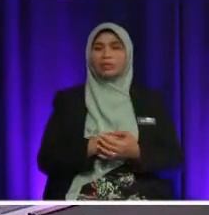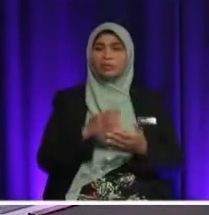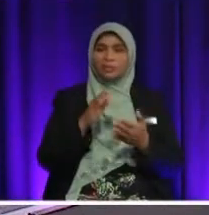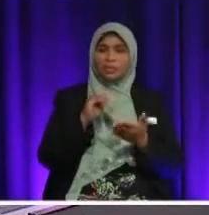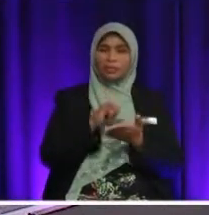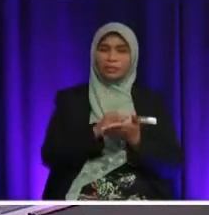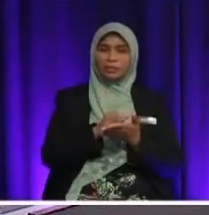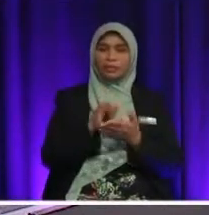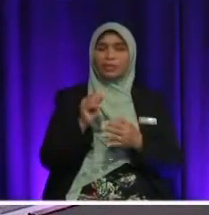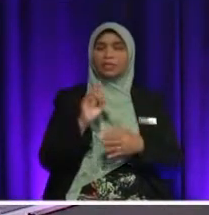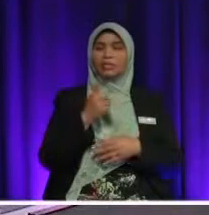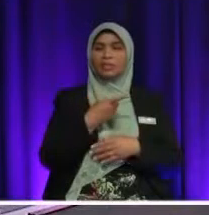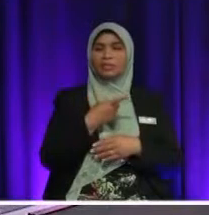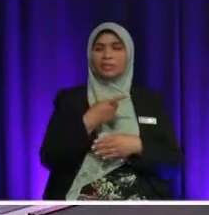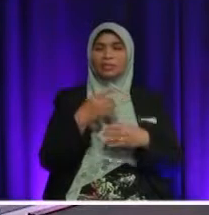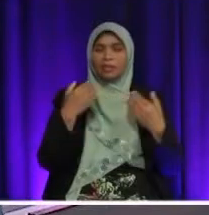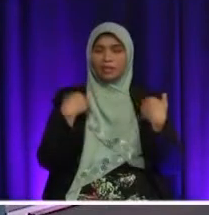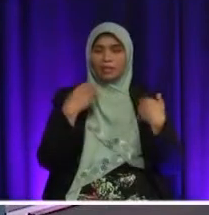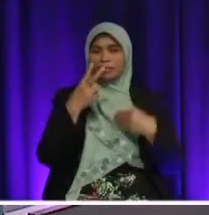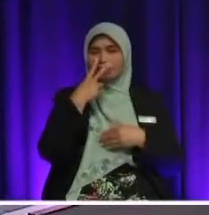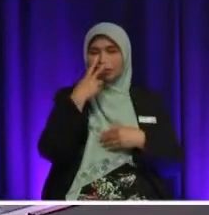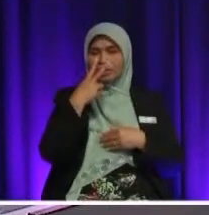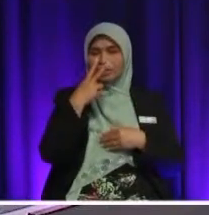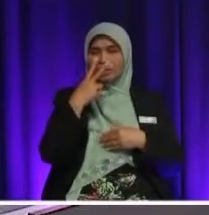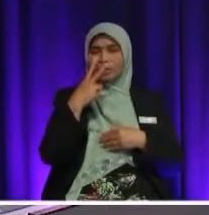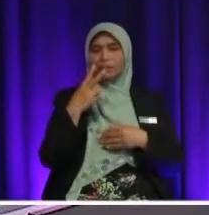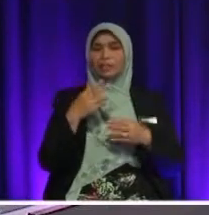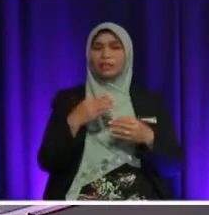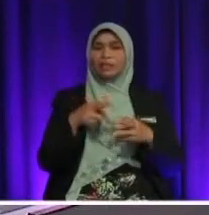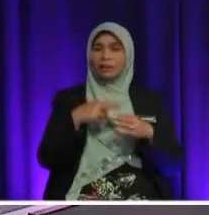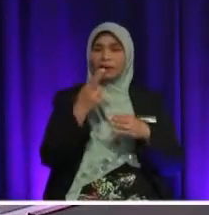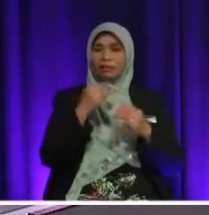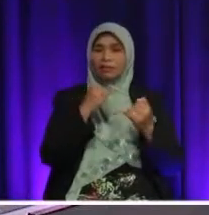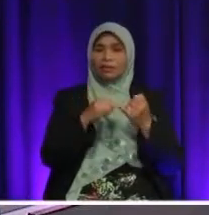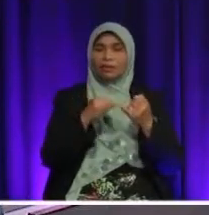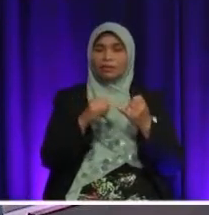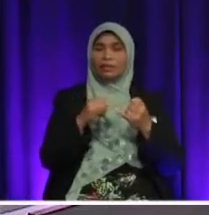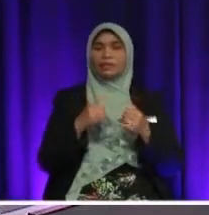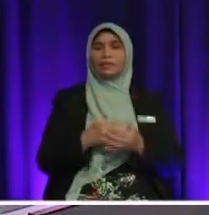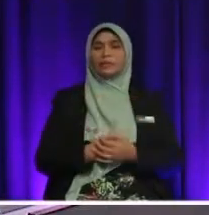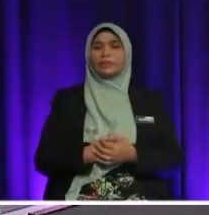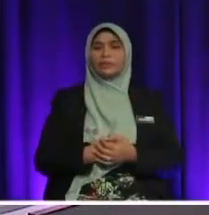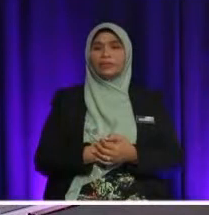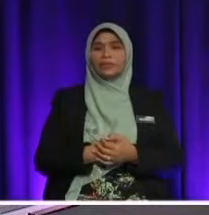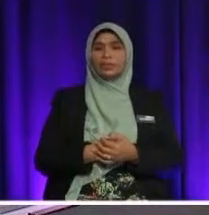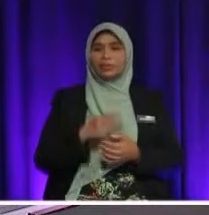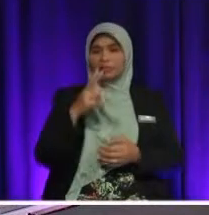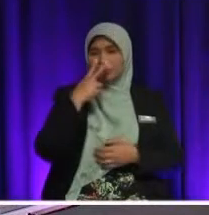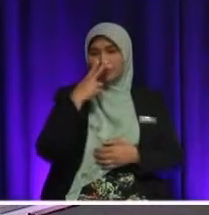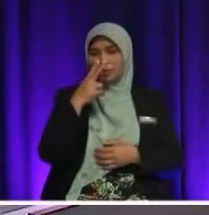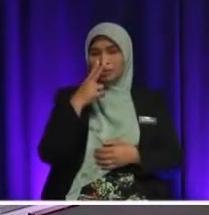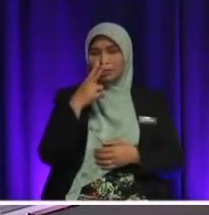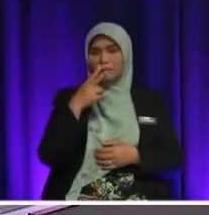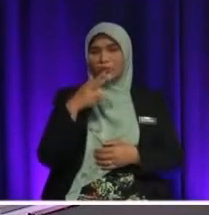tersebut yang kita dapat lihat di punya hasil akhirnya tingkah laku akhirnya yang menderita tengok